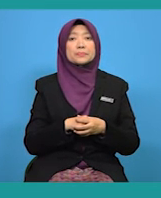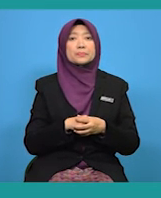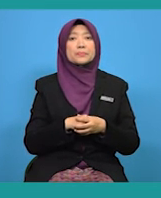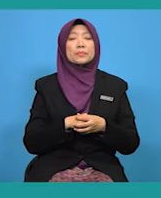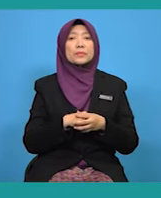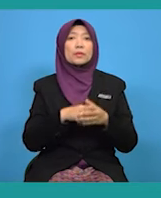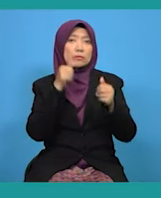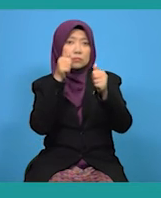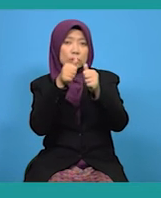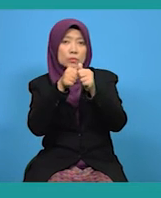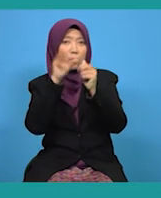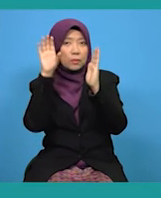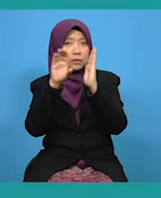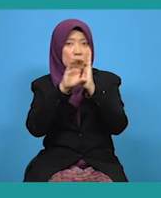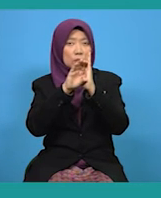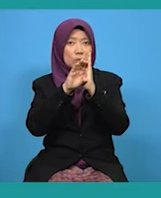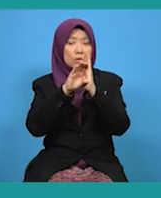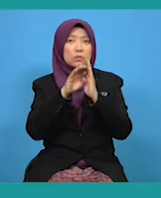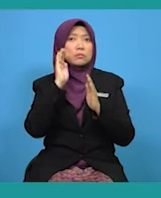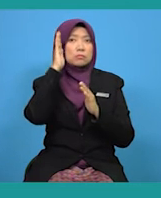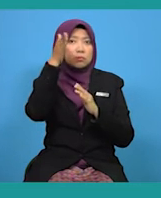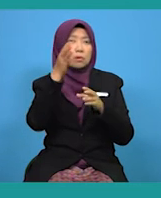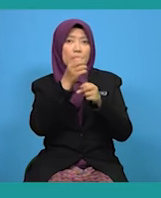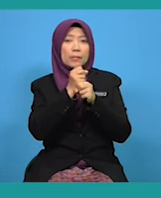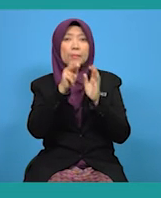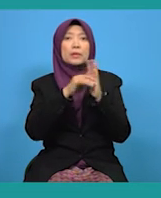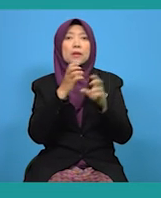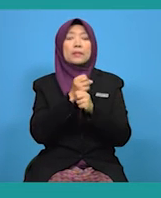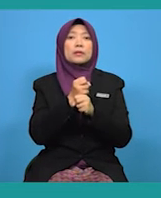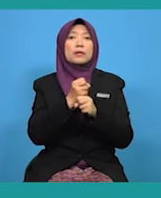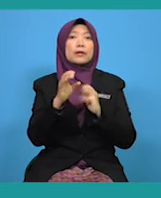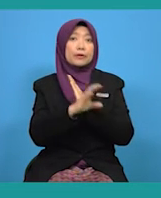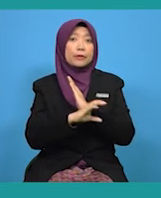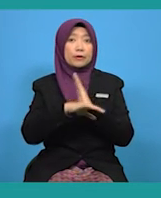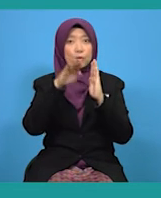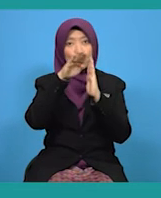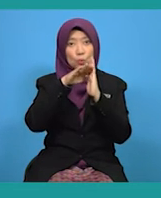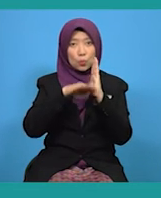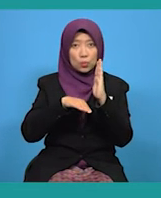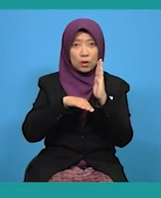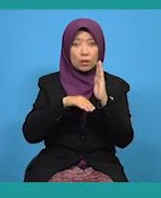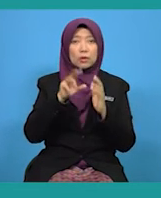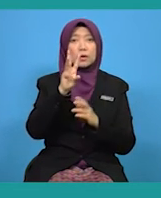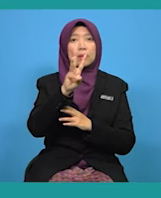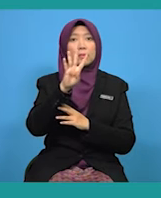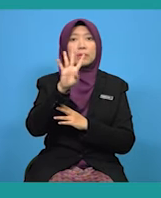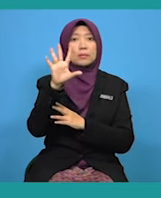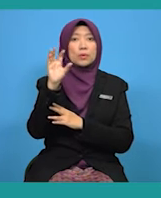Hai berdasarkan gambar raja ini kita dapatin pendapatan negara yang kurang daripada